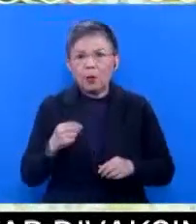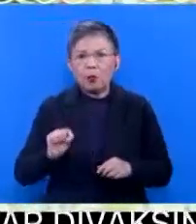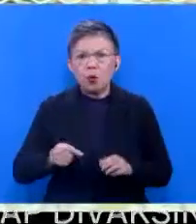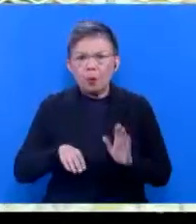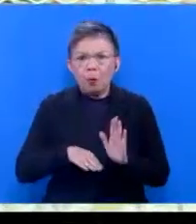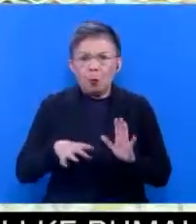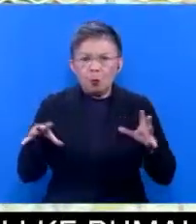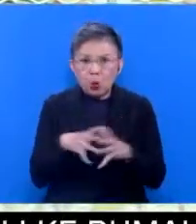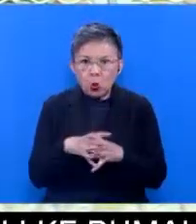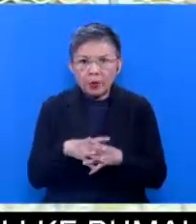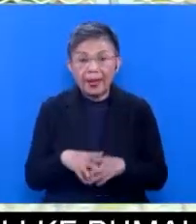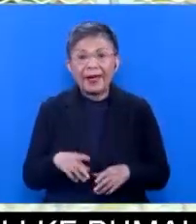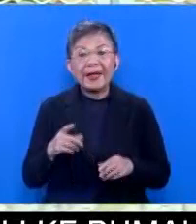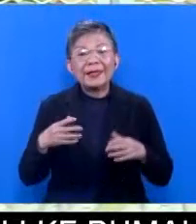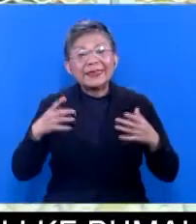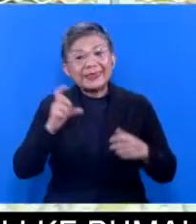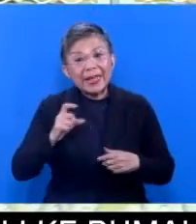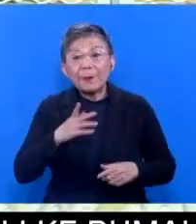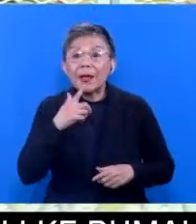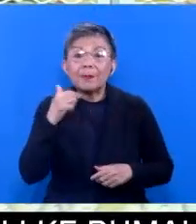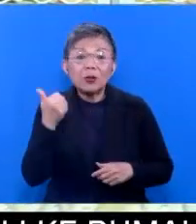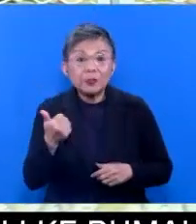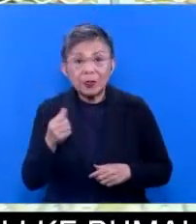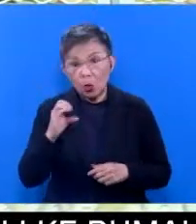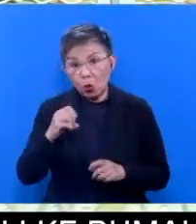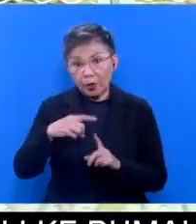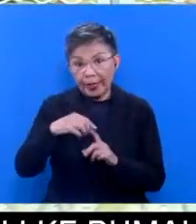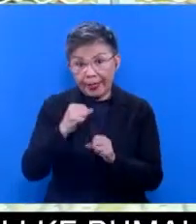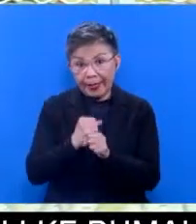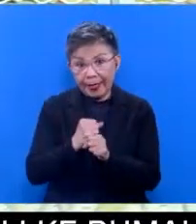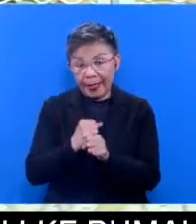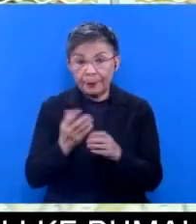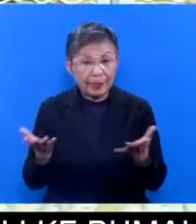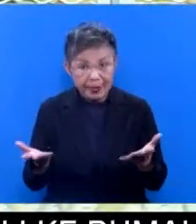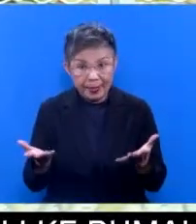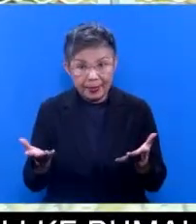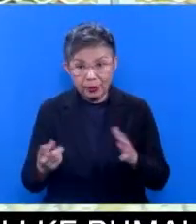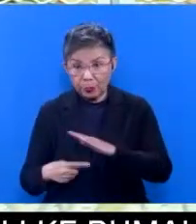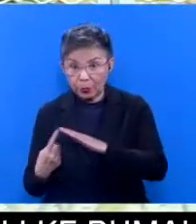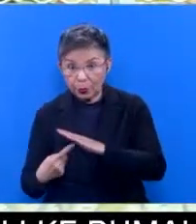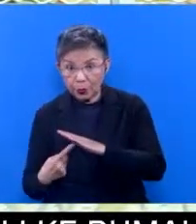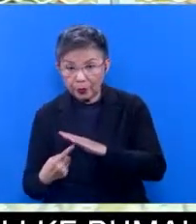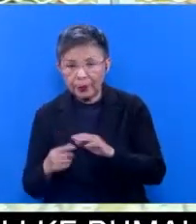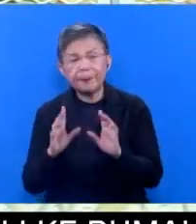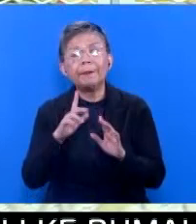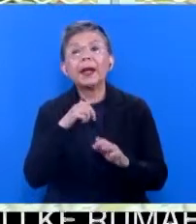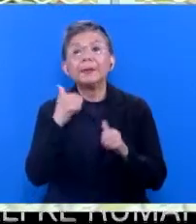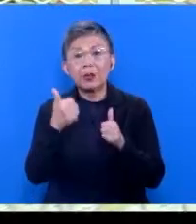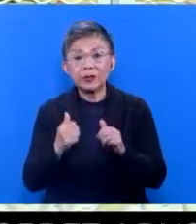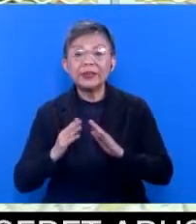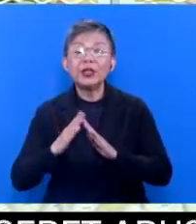Cara yang paling efektif bagi mereka yang bergejala ringan ataupun tanpa gejala adalah melakukan isolasi mandiri di